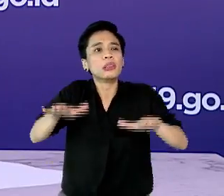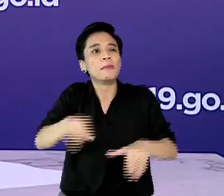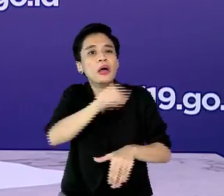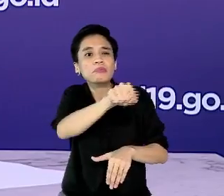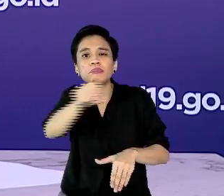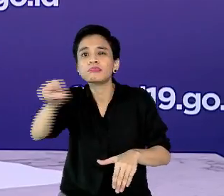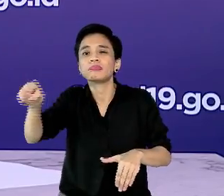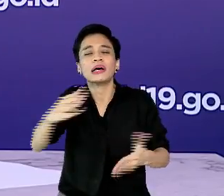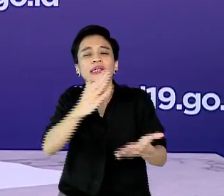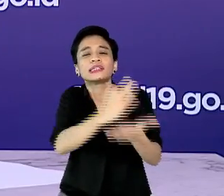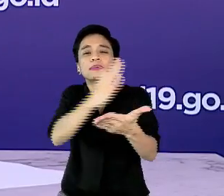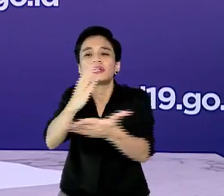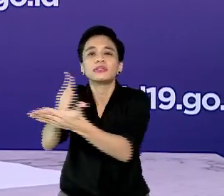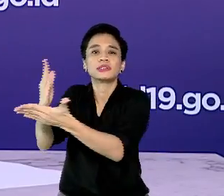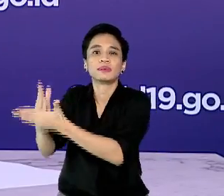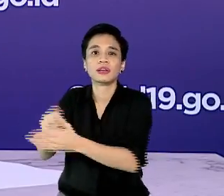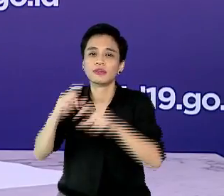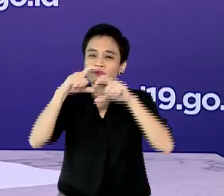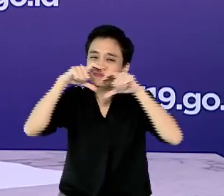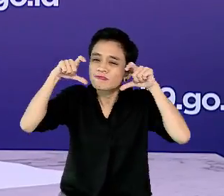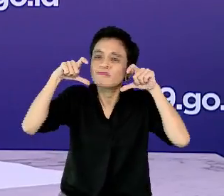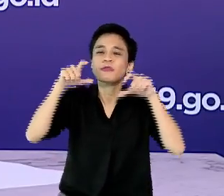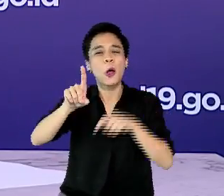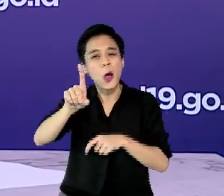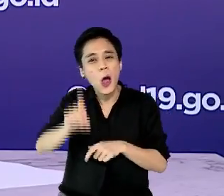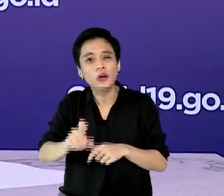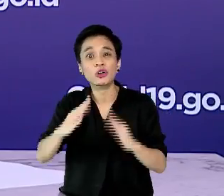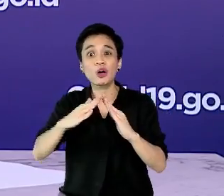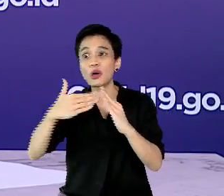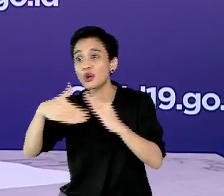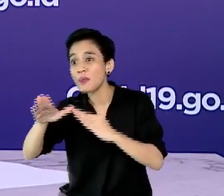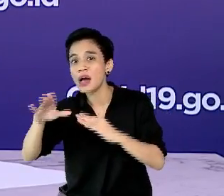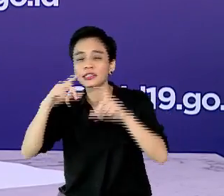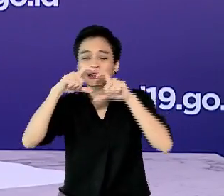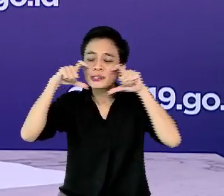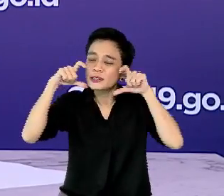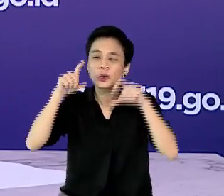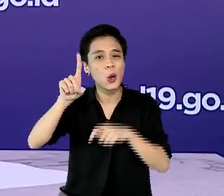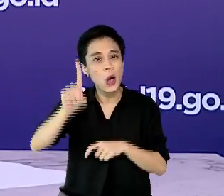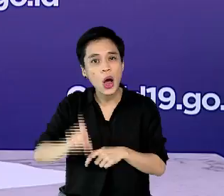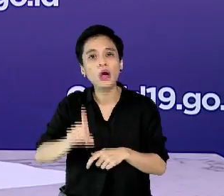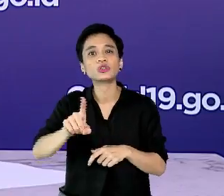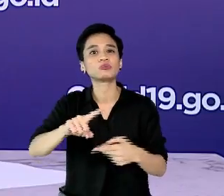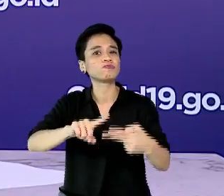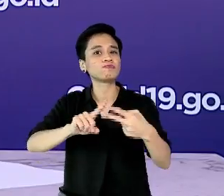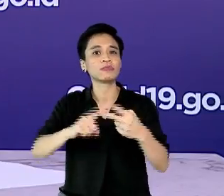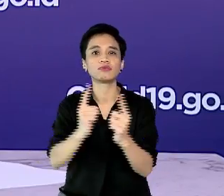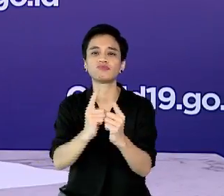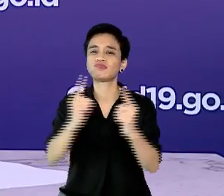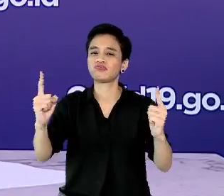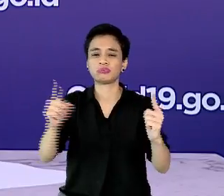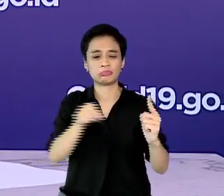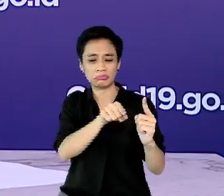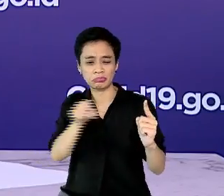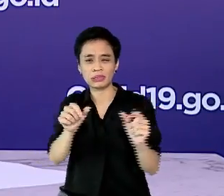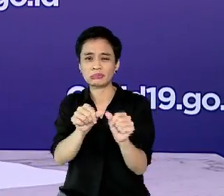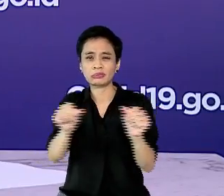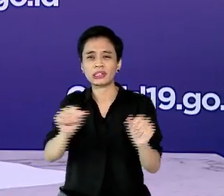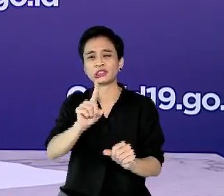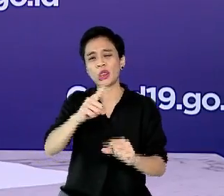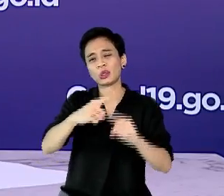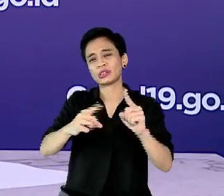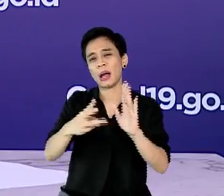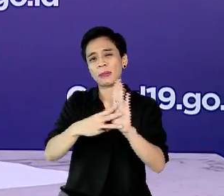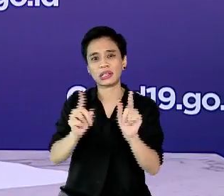berada. Selalu gunakan masker saat di luar rumah maupun di tempat umum, menjaga jarak minimal 1,5 meter dengan